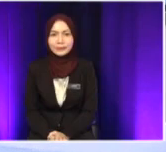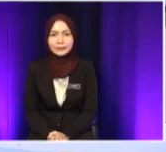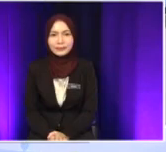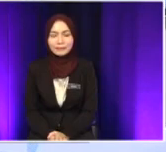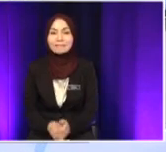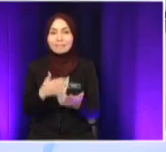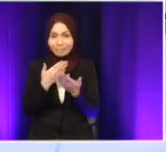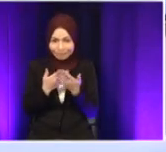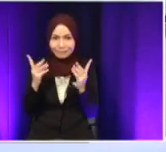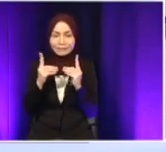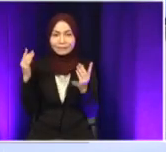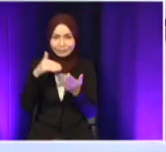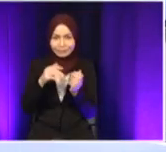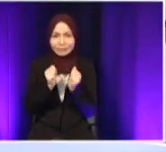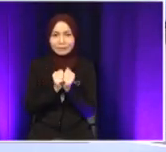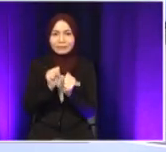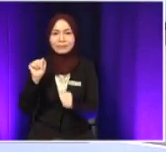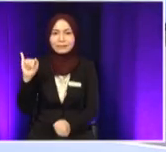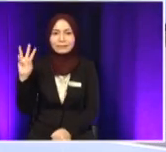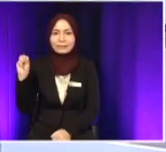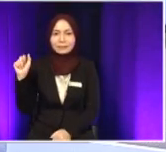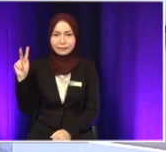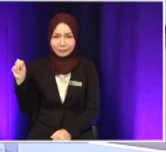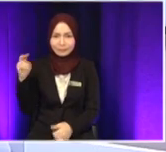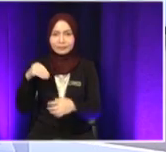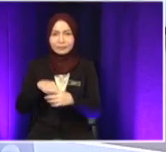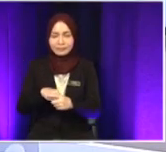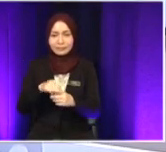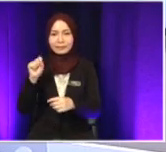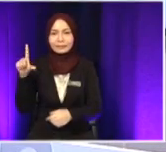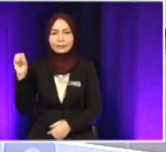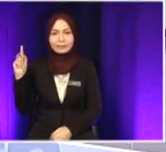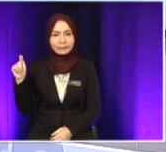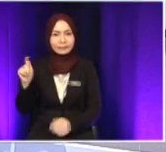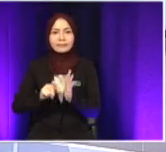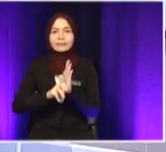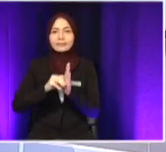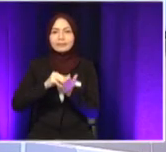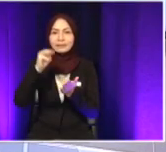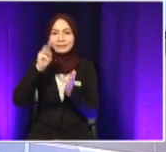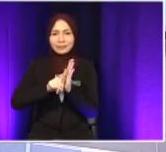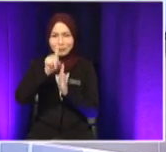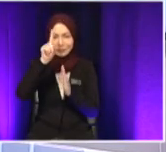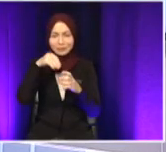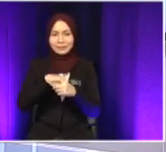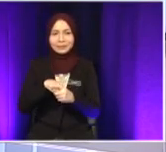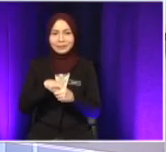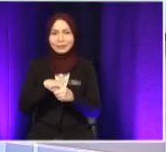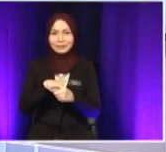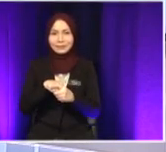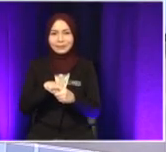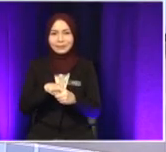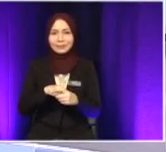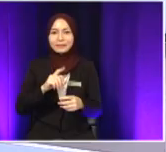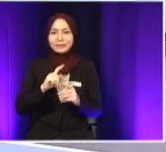kembali bersama saya pada hari ini dalam slot Menengah Atas dalam mata pelajaran tasawur Islam tingkatan 4